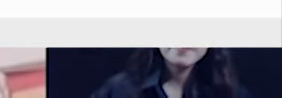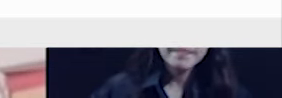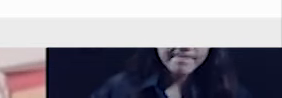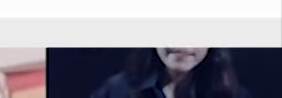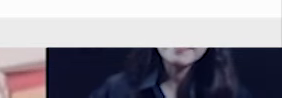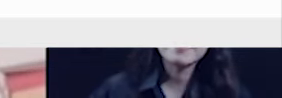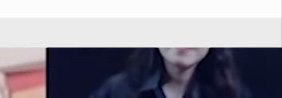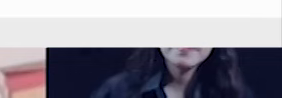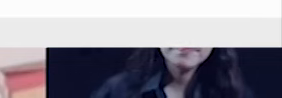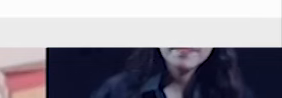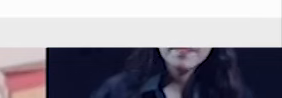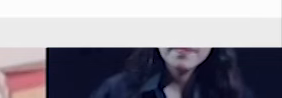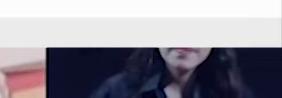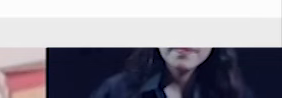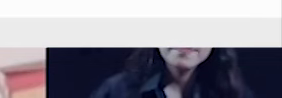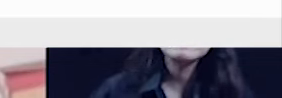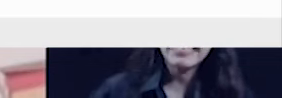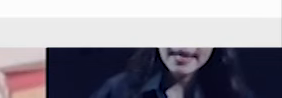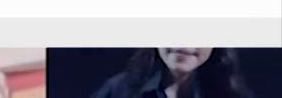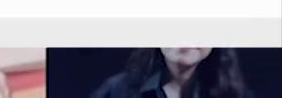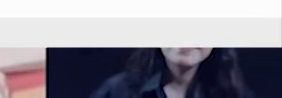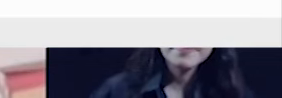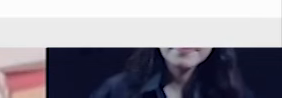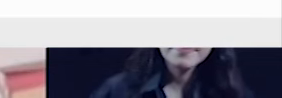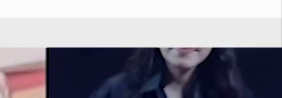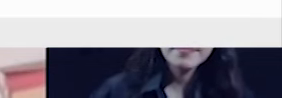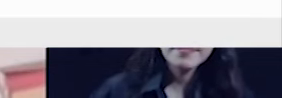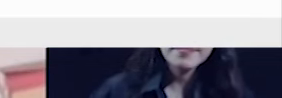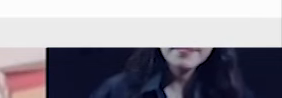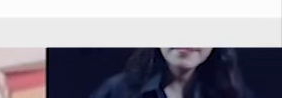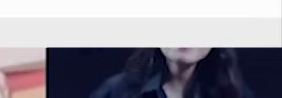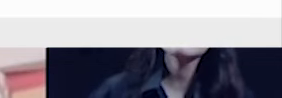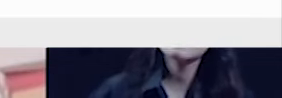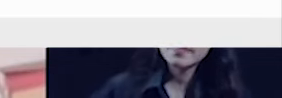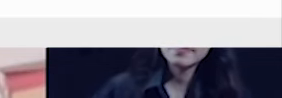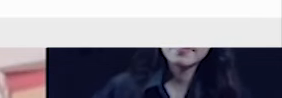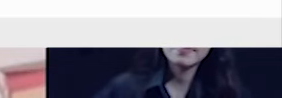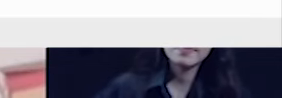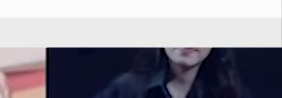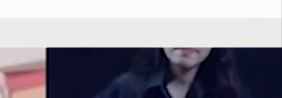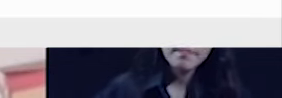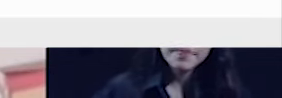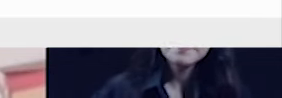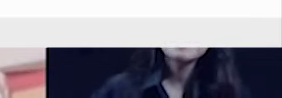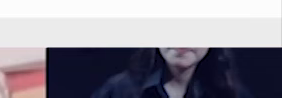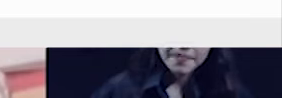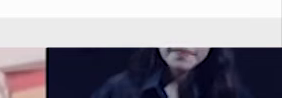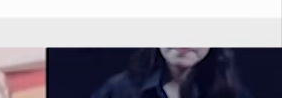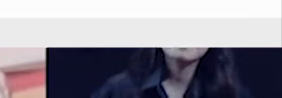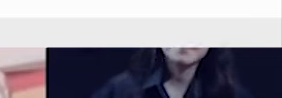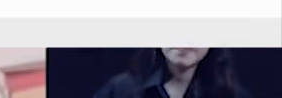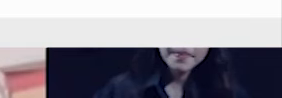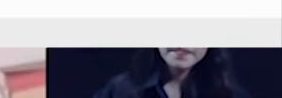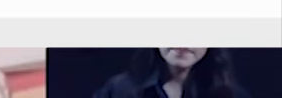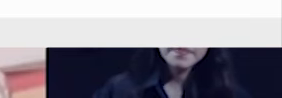และส่วนอื่นๆนั้นเป็นสาระหลักด้วยซ้ำไปในเรื่องของคดีในมาตรา112นั้นเป็นเพียงแค่ฐานความผิดในส่วนที่เรียกว่า